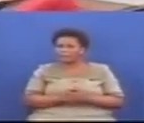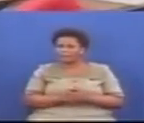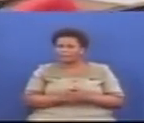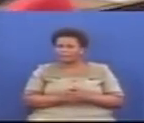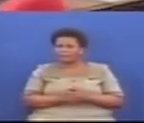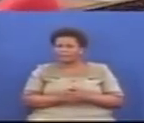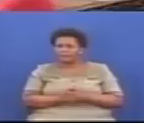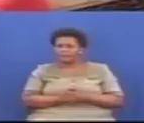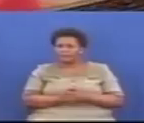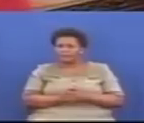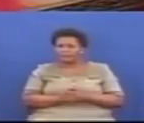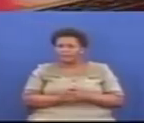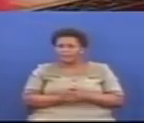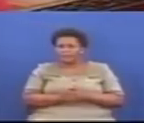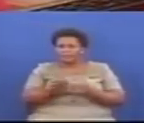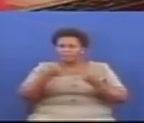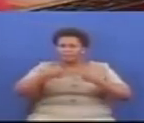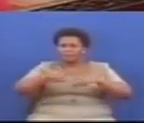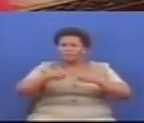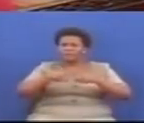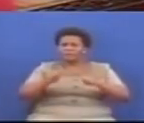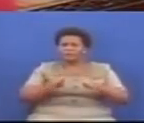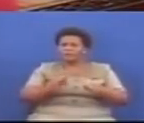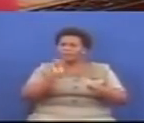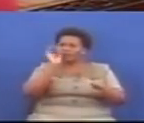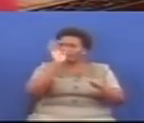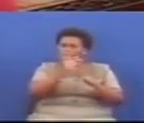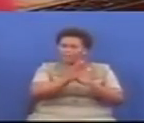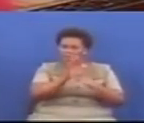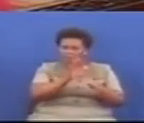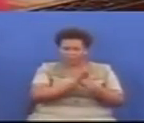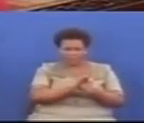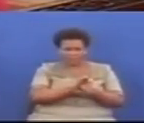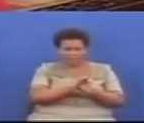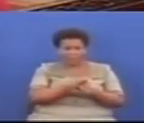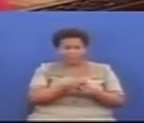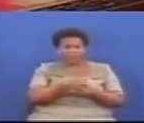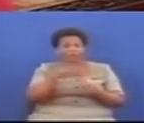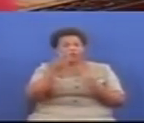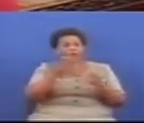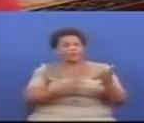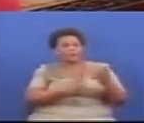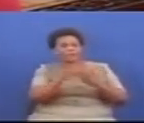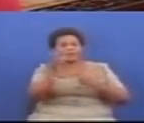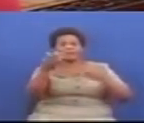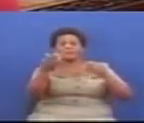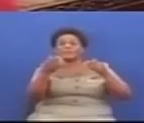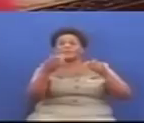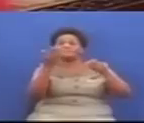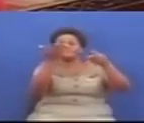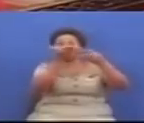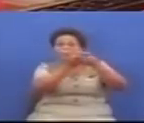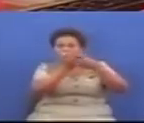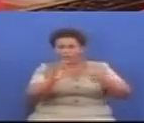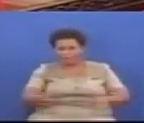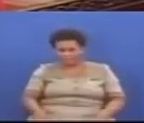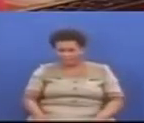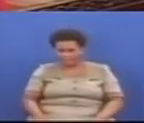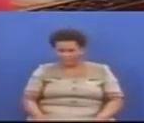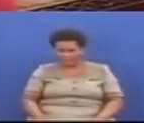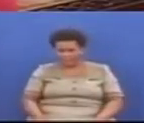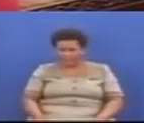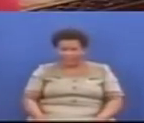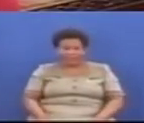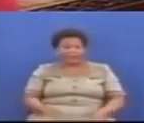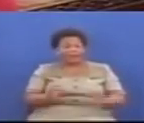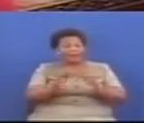bodaboda hawa wengi wao wanakata third party insurance ambao kimsingi natakiwa wasaidie pale wanapopata matatizo. Lakini